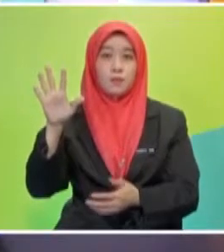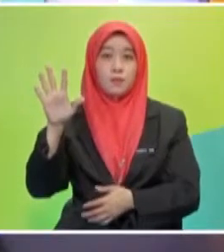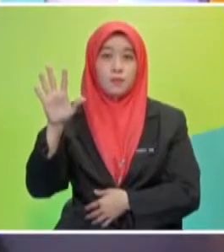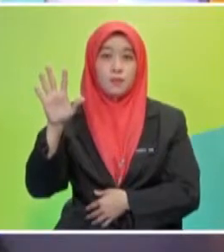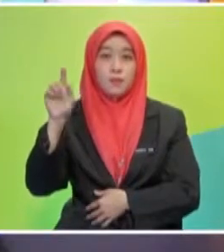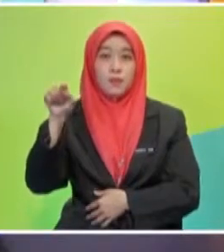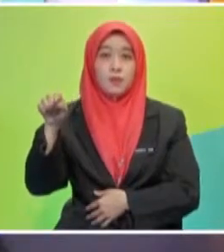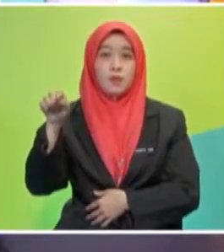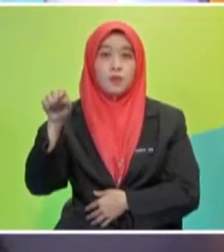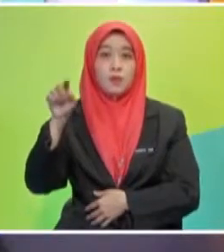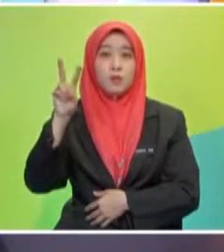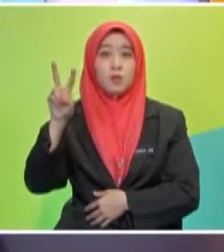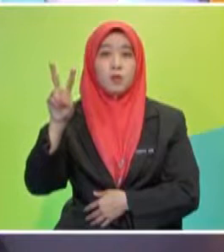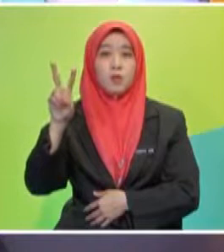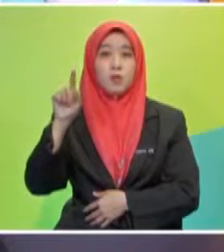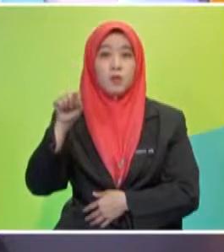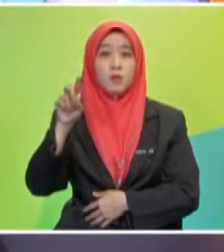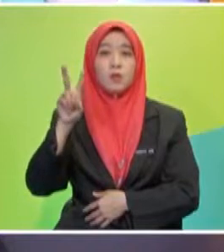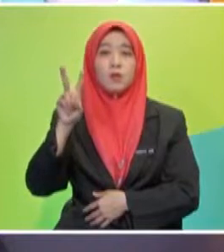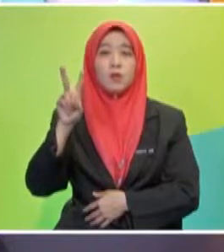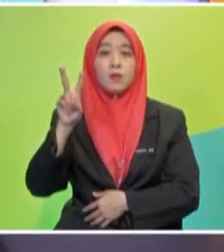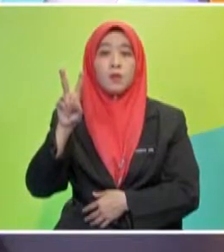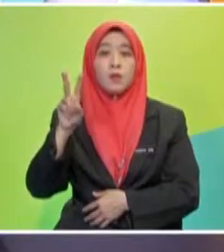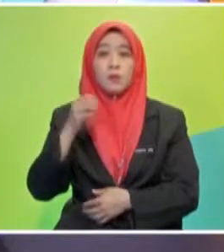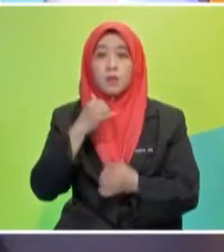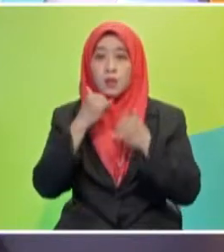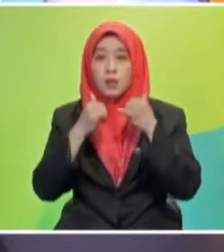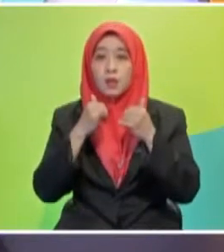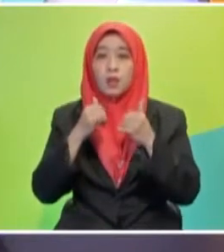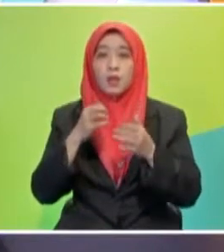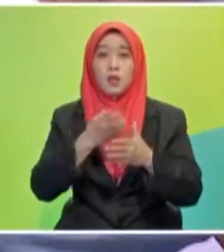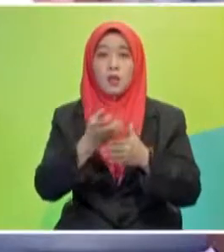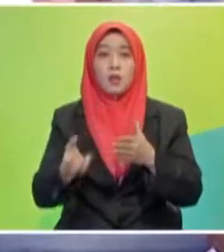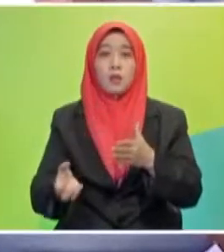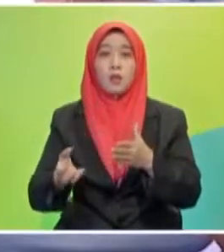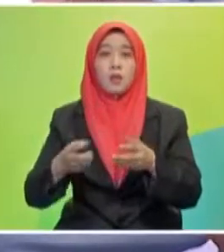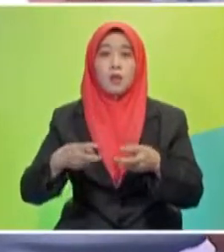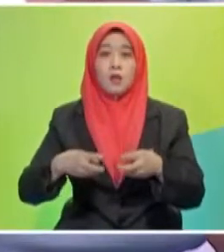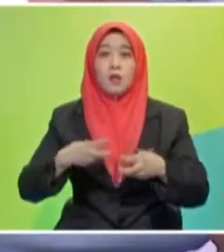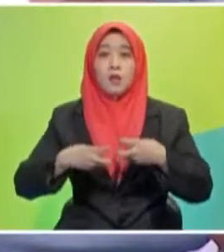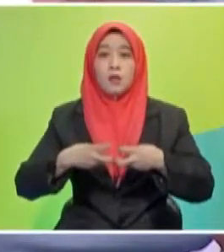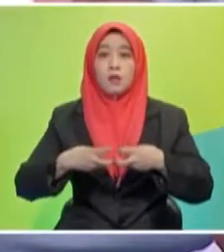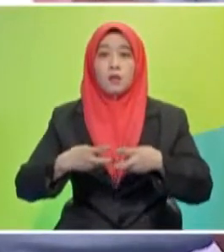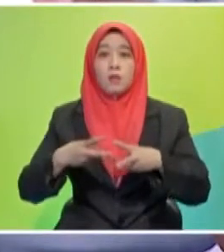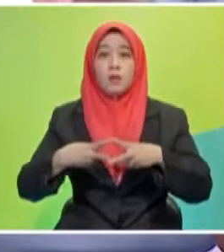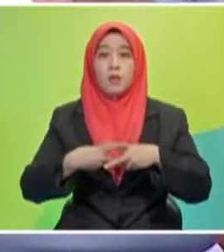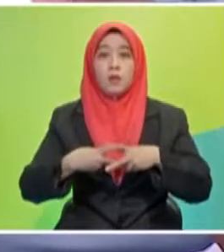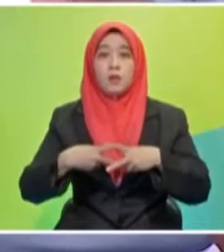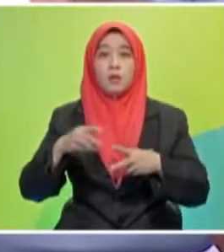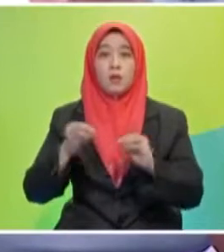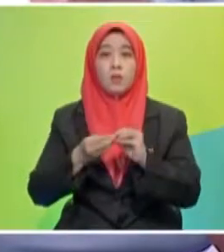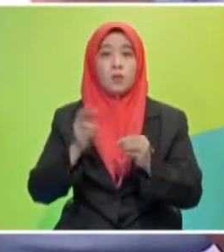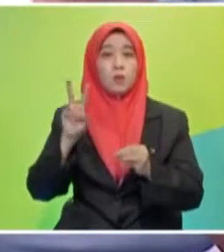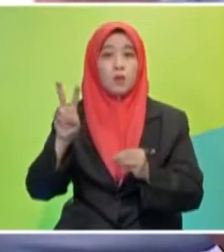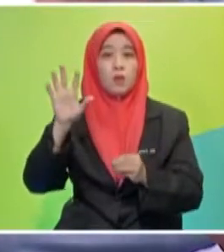Hai Abu puluhan 2013 yaitu menyampaikan elemen electro-mechanical banyak ke-25